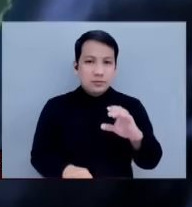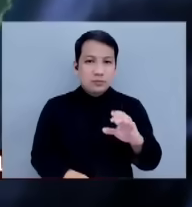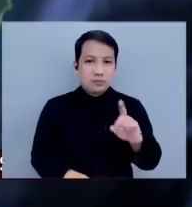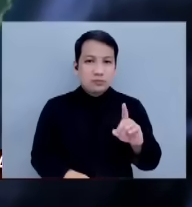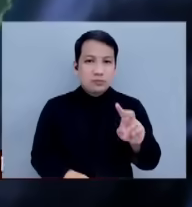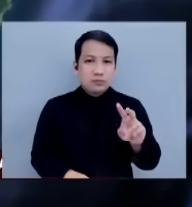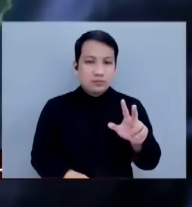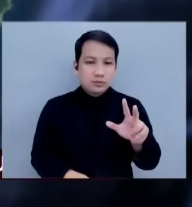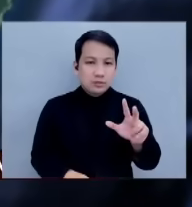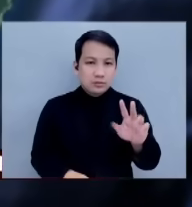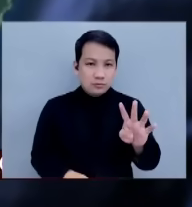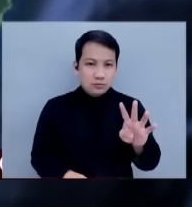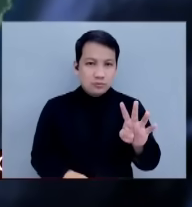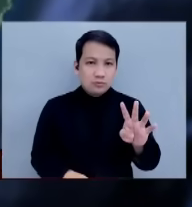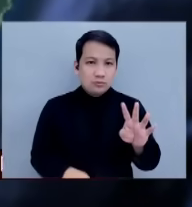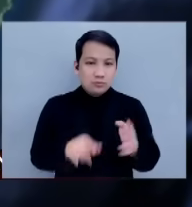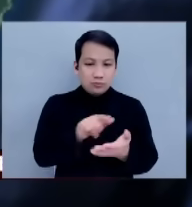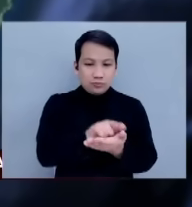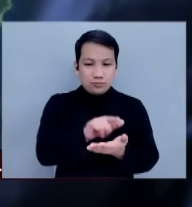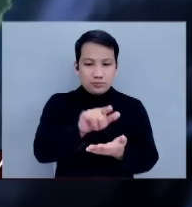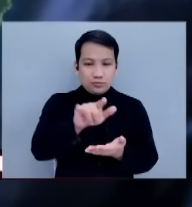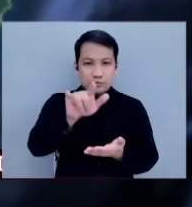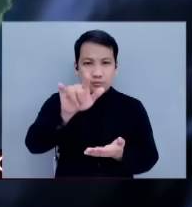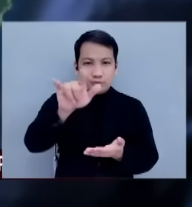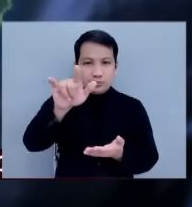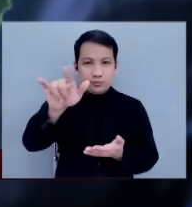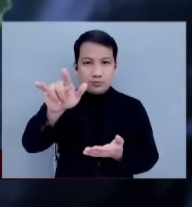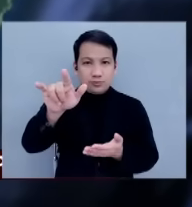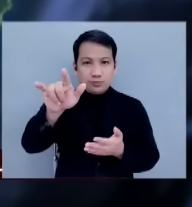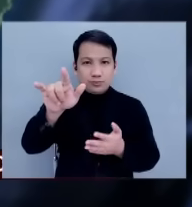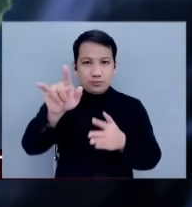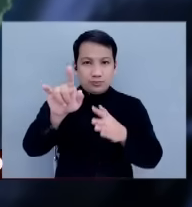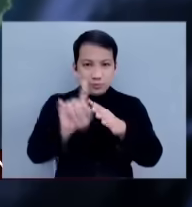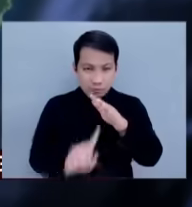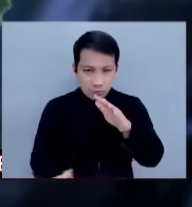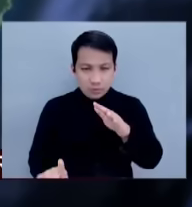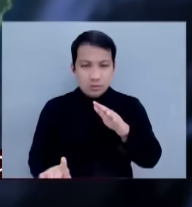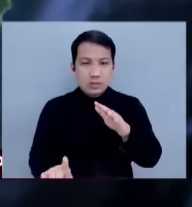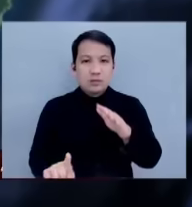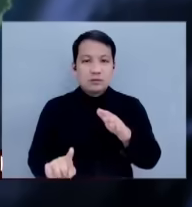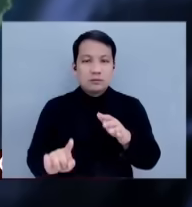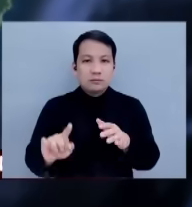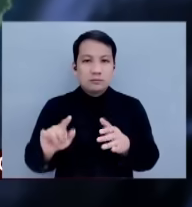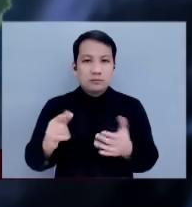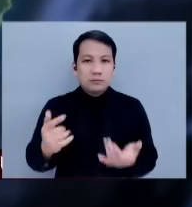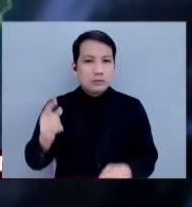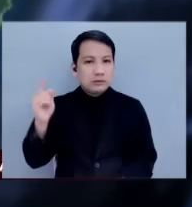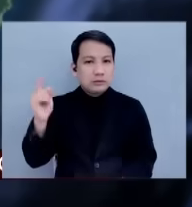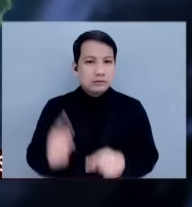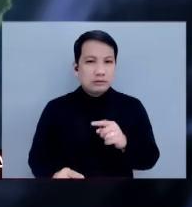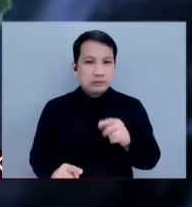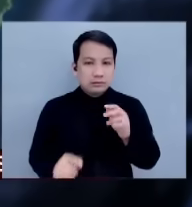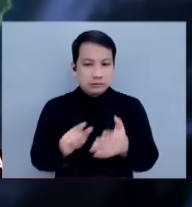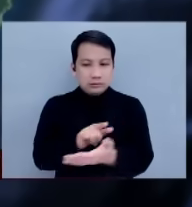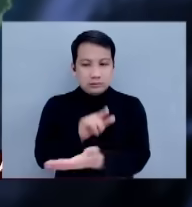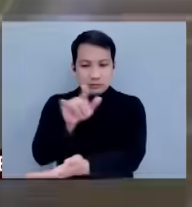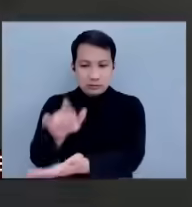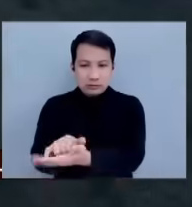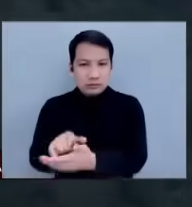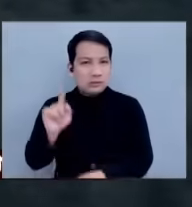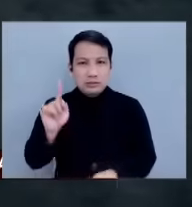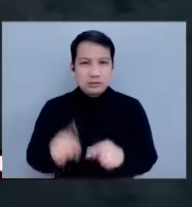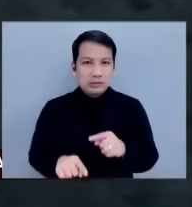RPC-1234. Pero bigla na lang daw nawalan ng komunikasyon sa naturang eroplano at hindi na ito nakarating sa Palanan